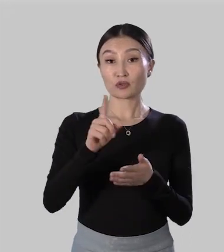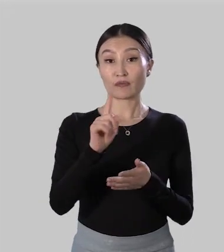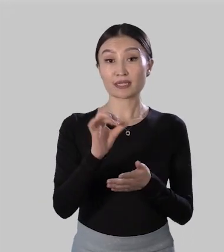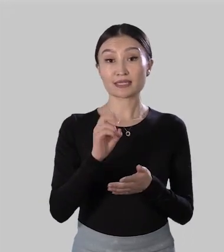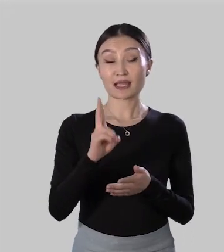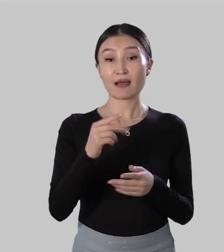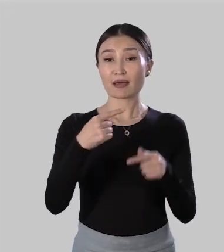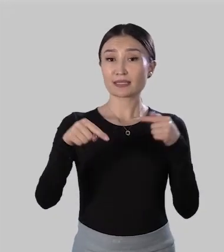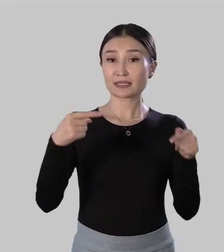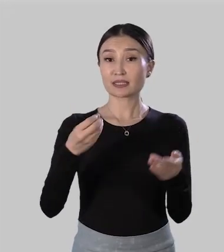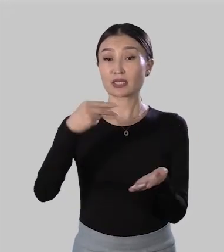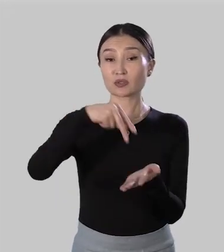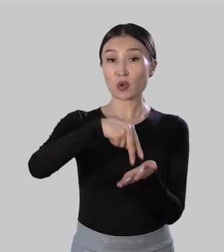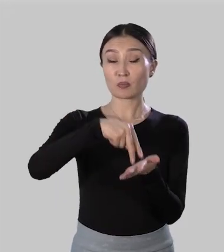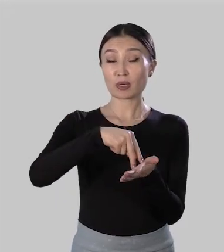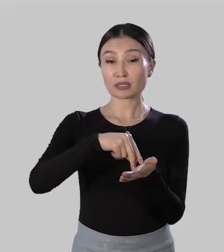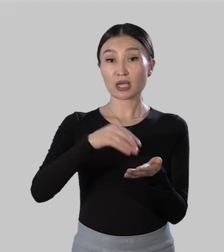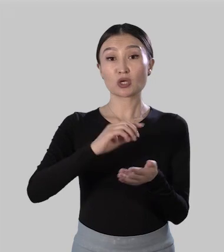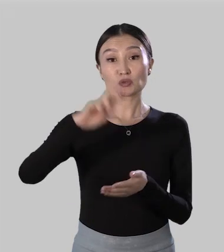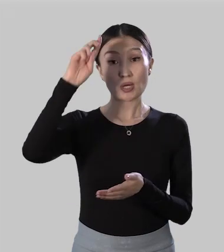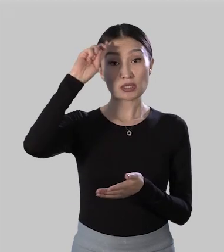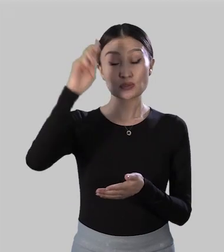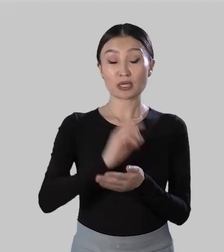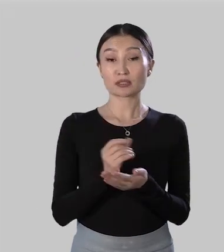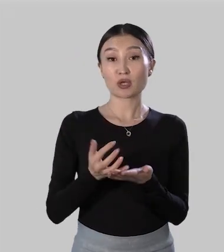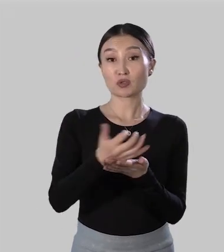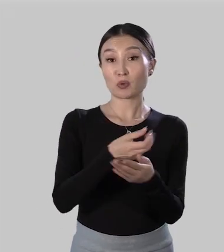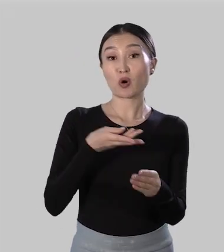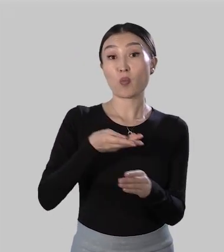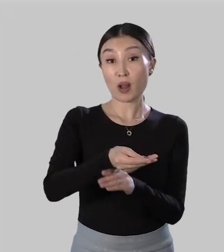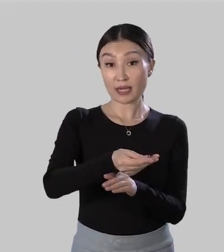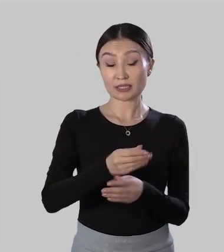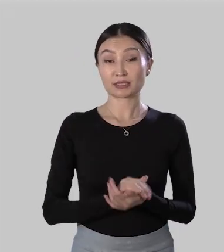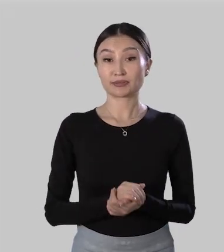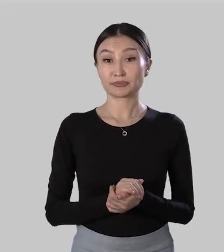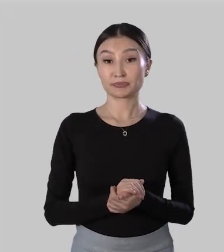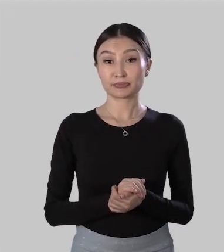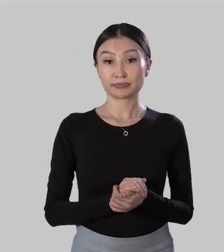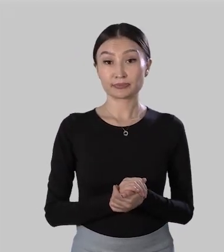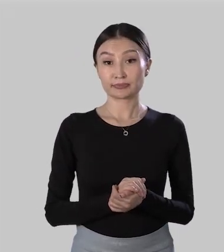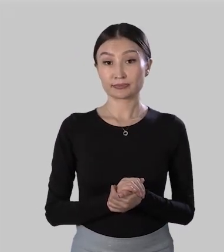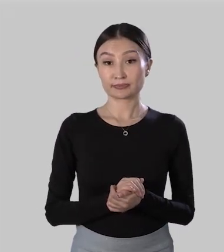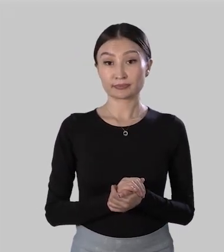Почтовый знак различной стоимости, обозначающий, что государственный сбор уплачен.